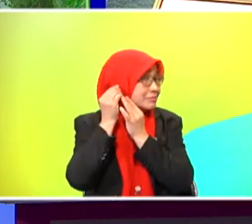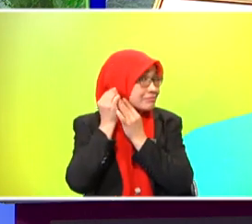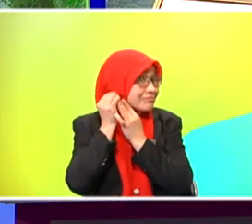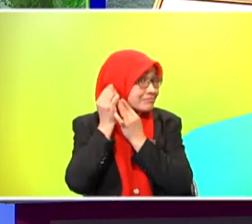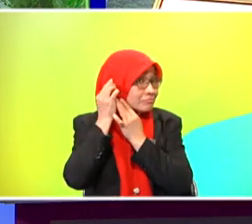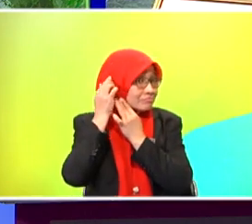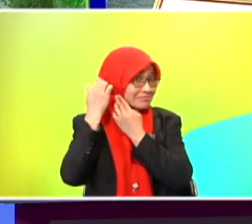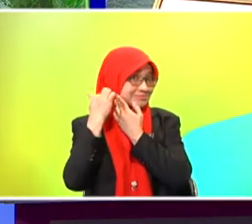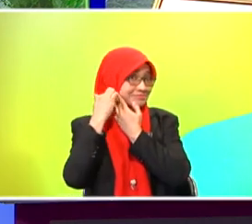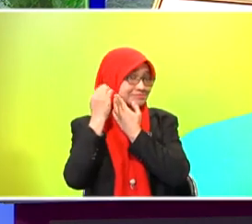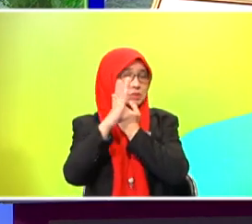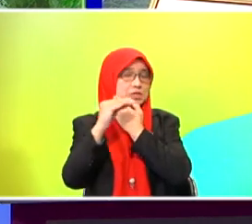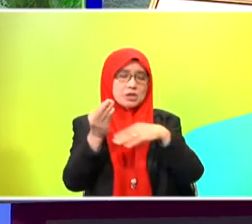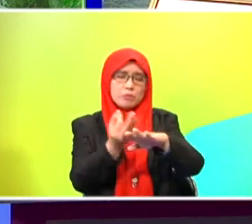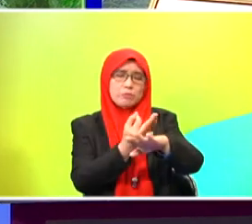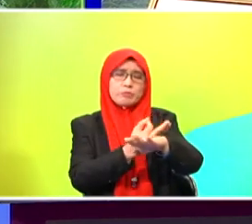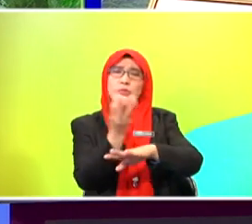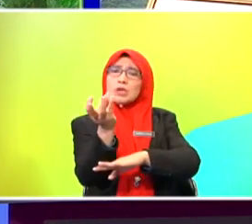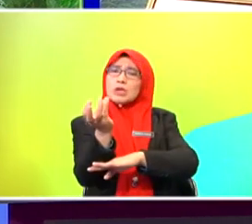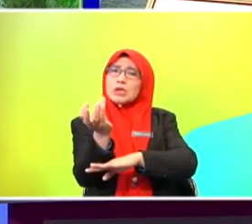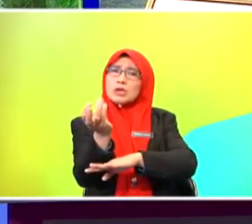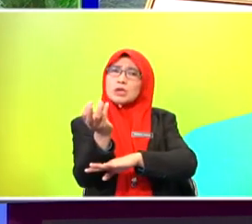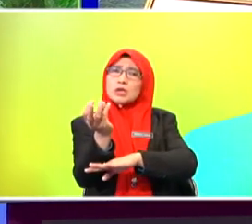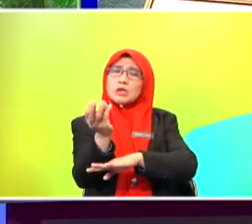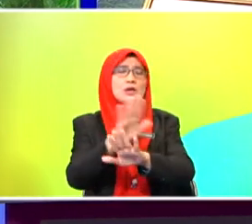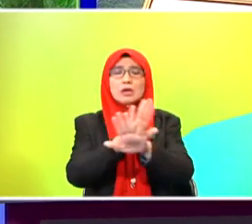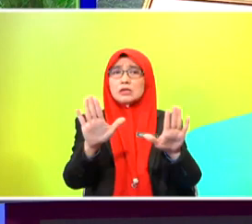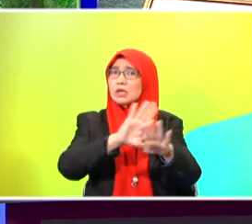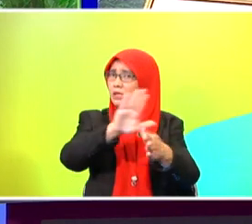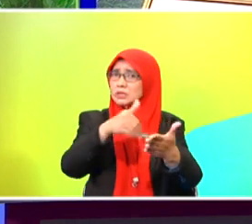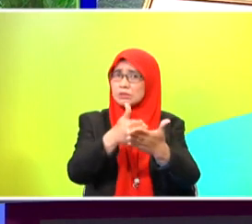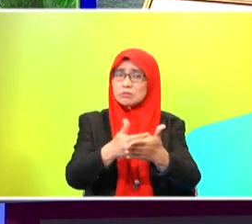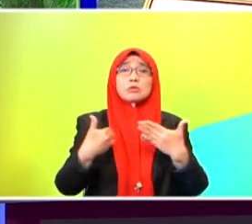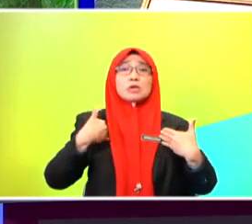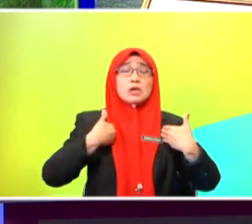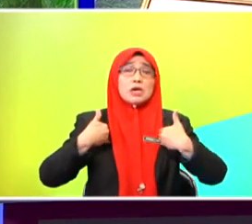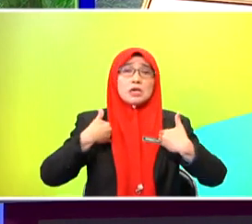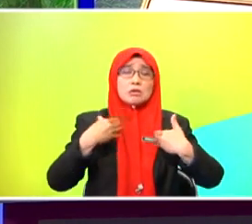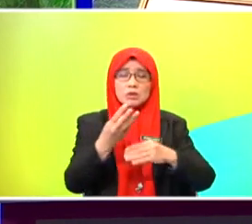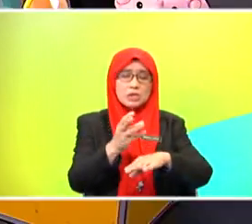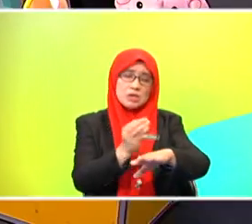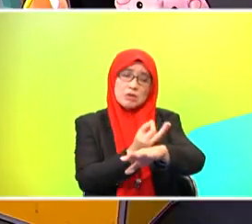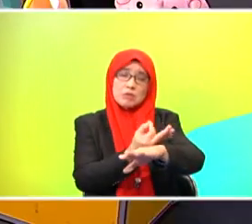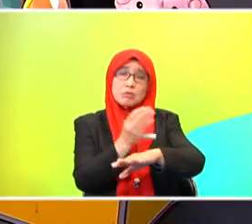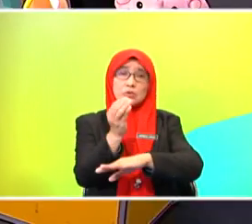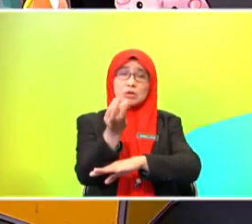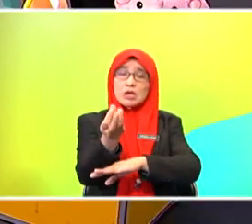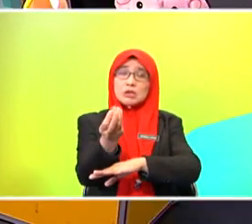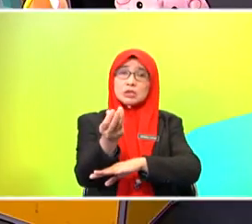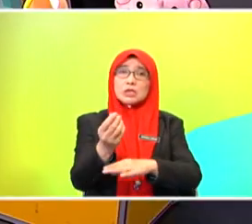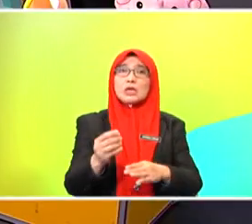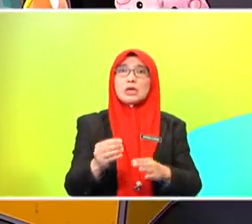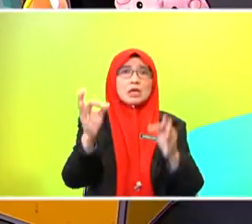halus. Ya, betul. Jadi sambil tengok tu, tapi tak semua cikgu bagi tahu tadi kan? Ya, betul. Ya, bergantung. Kalau di dalam air pula, macam mana